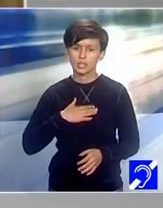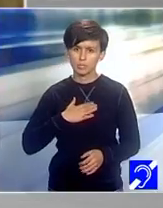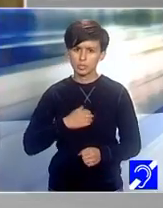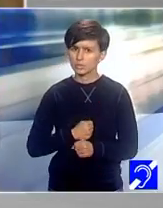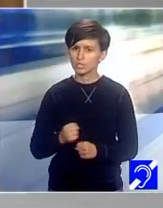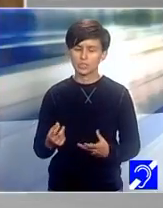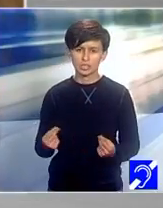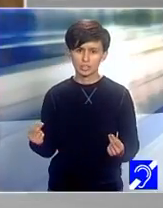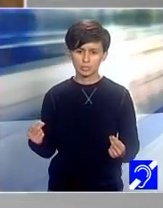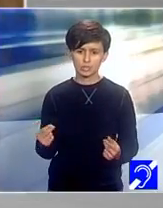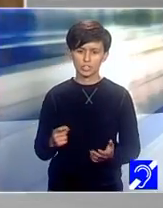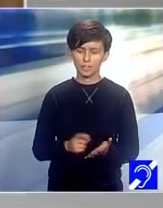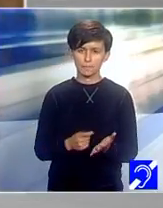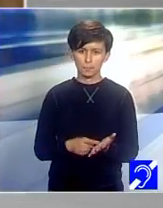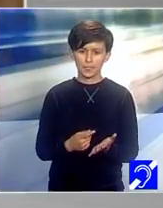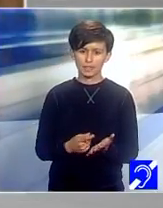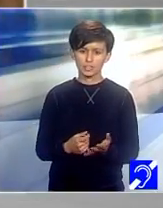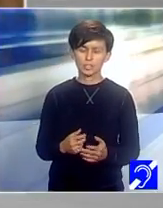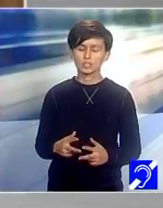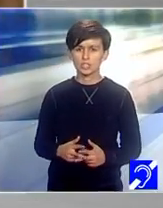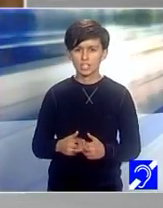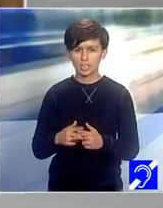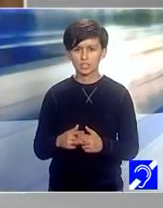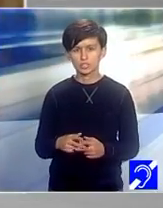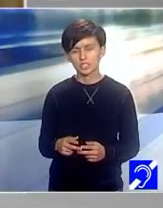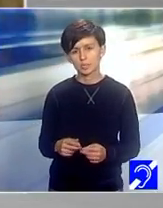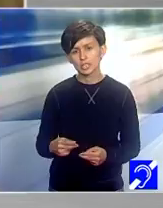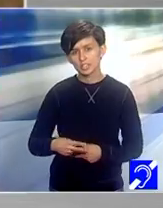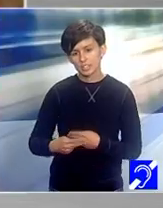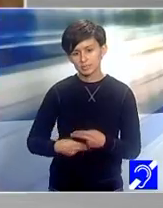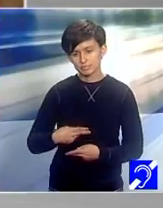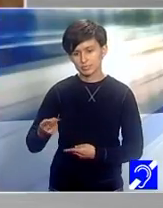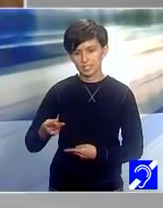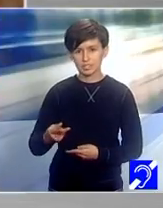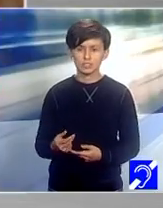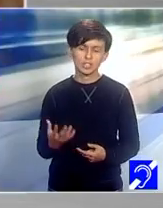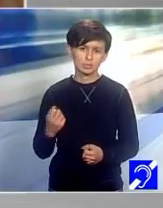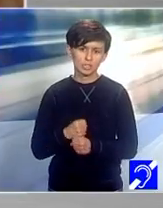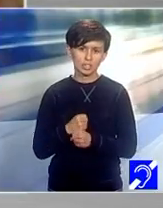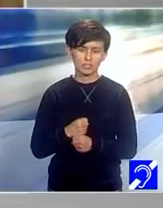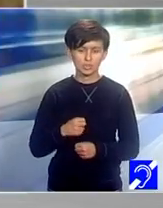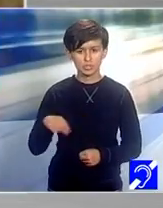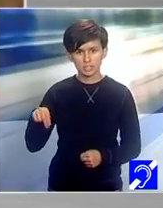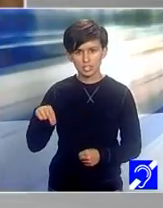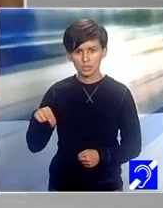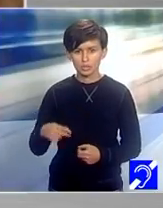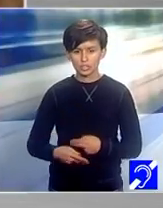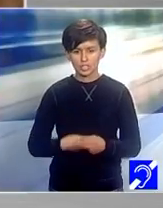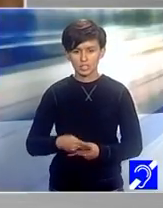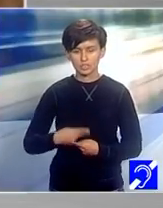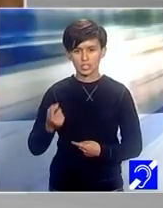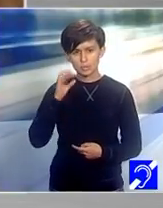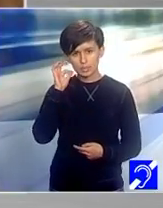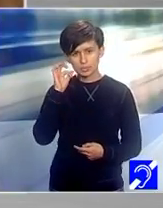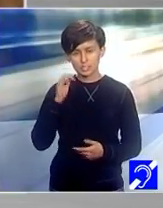mult și ne-a solicitat cumva să ajutăm să transferăm ce am făcut în județul Cluj și în județul lor și să continuăm